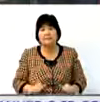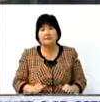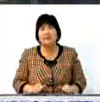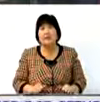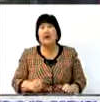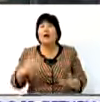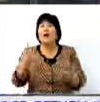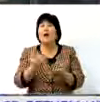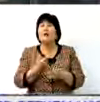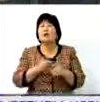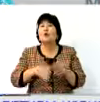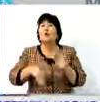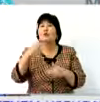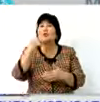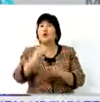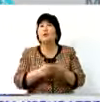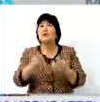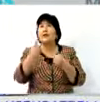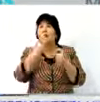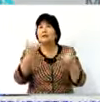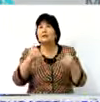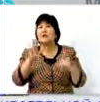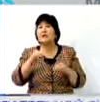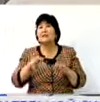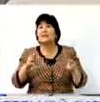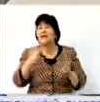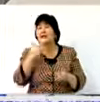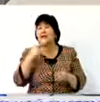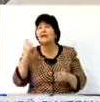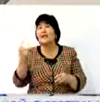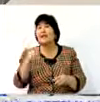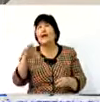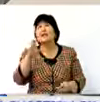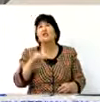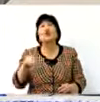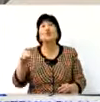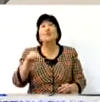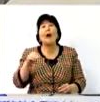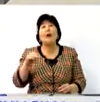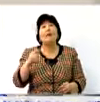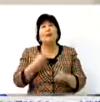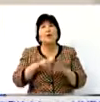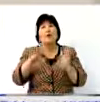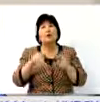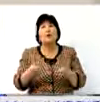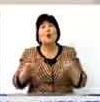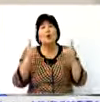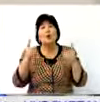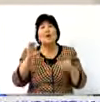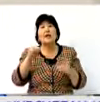О достижении этого высокого показателя объявил сегодня вице-министр национальной экономики Серик Жумангарин. По итогам глобального